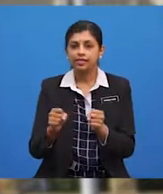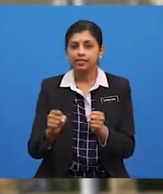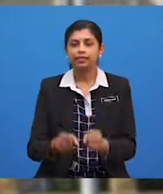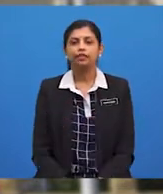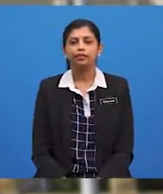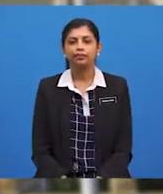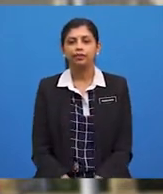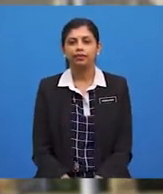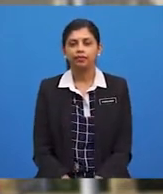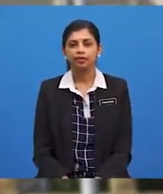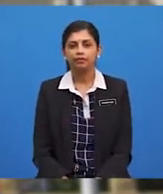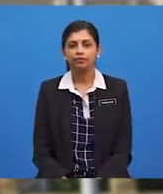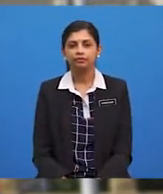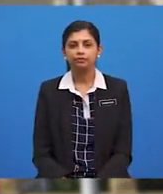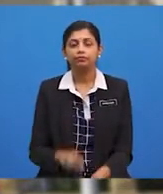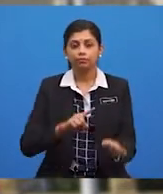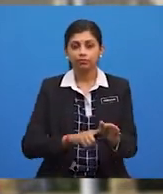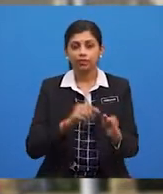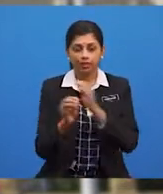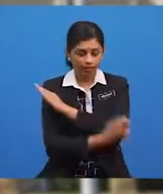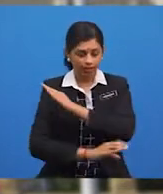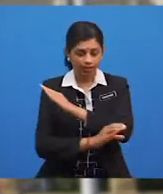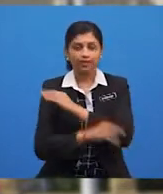semua peringkat pentadbiran di negara kita.